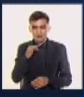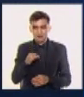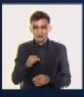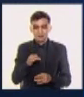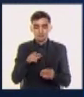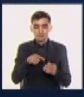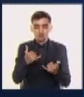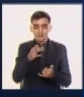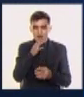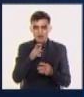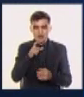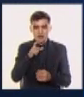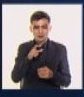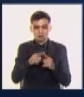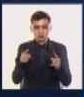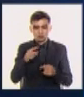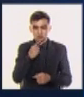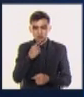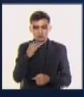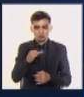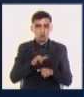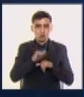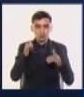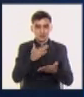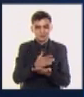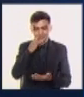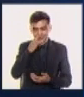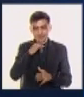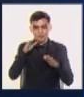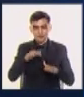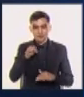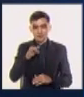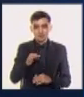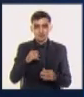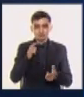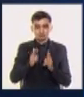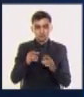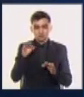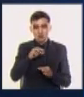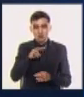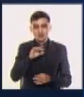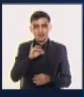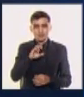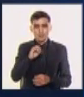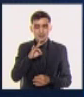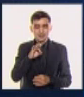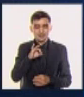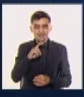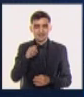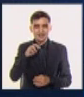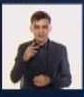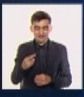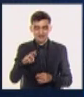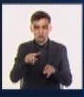ситуаций он очень колоссальное очень большое к сожалению в казахстане произошла определенная серьезная либерализация наказание то есть у нас сейчас